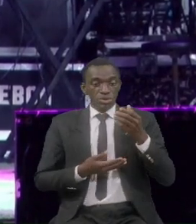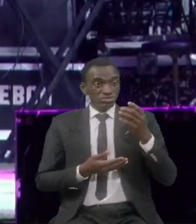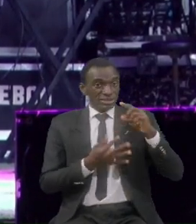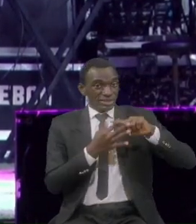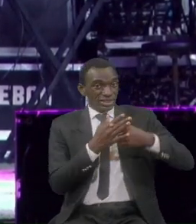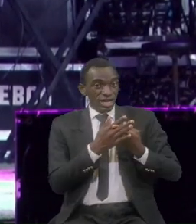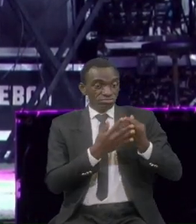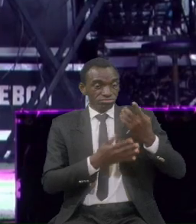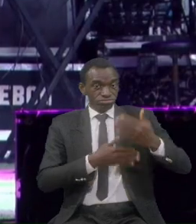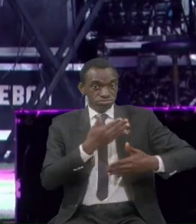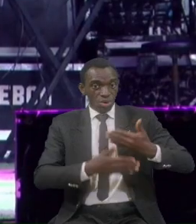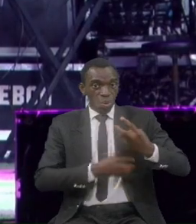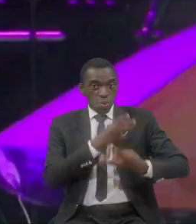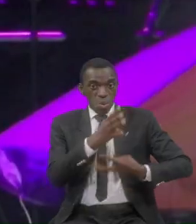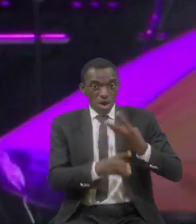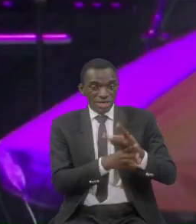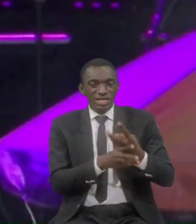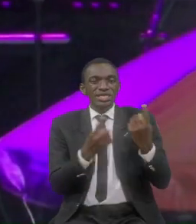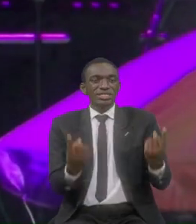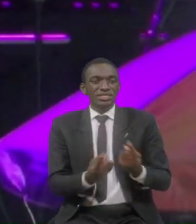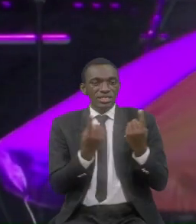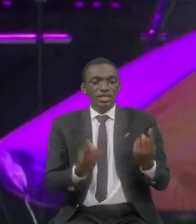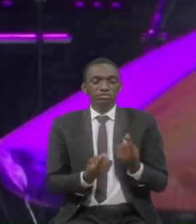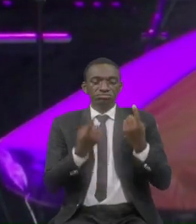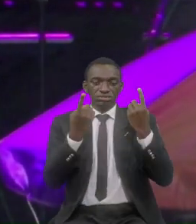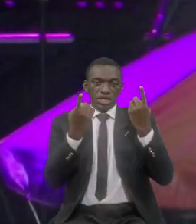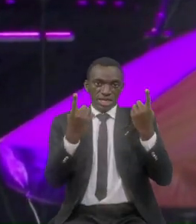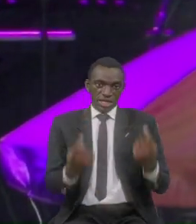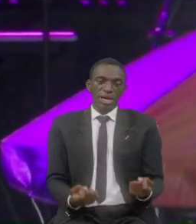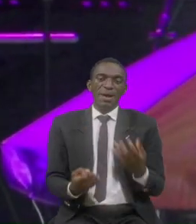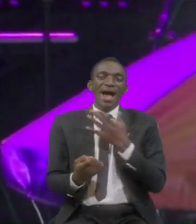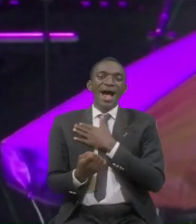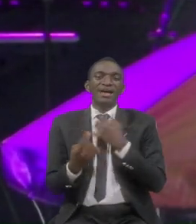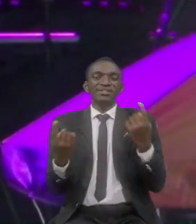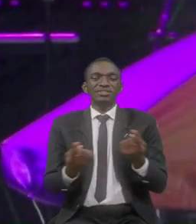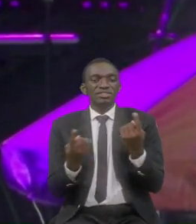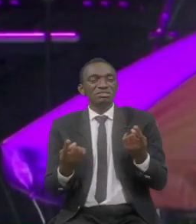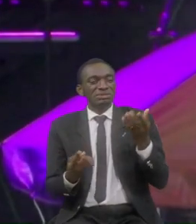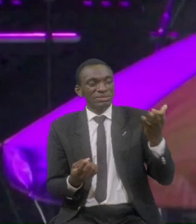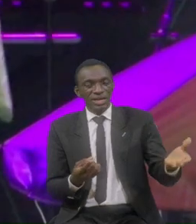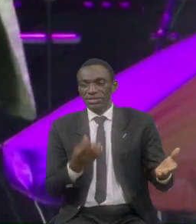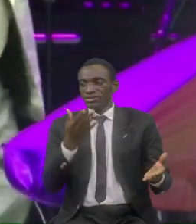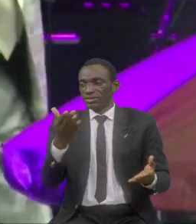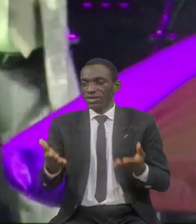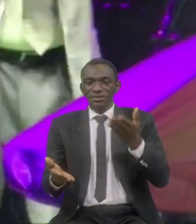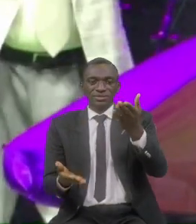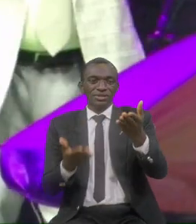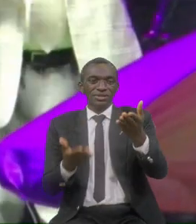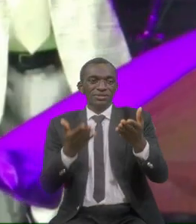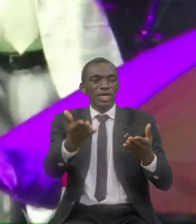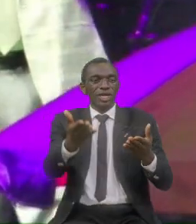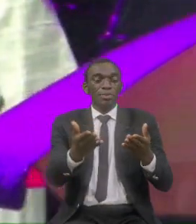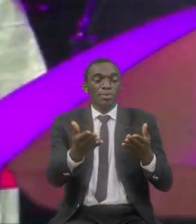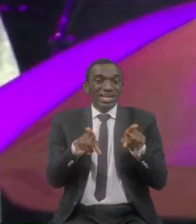sa kalibutan. And sin was everywhere. Niabot ang sala sa kalibutan ang buhay like sinasa. Like the air you breathe